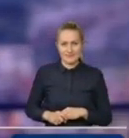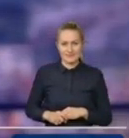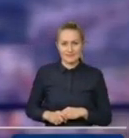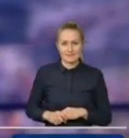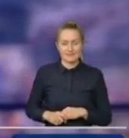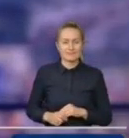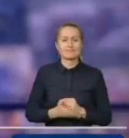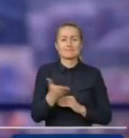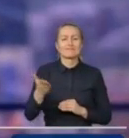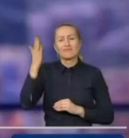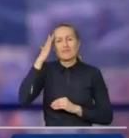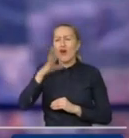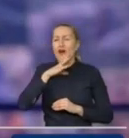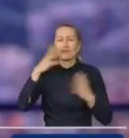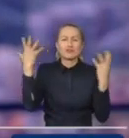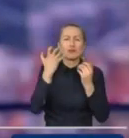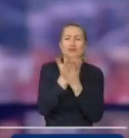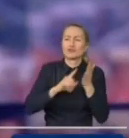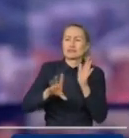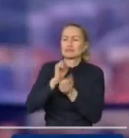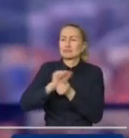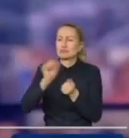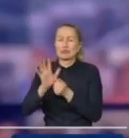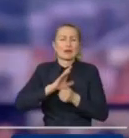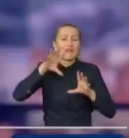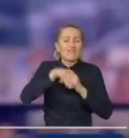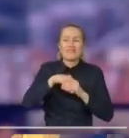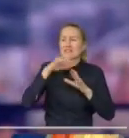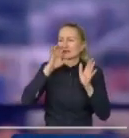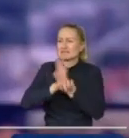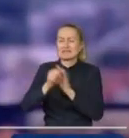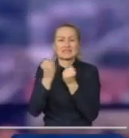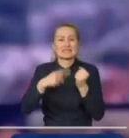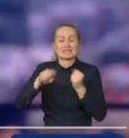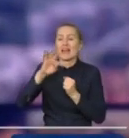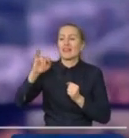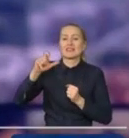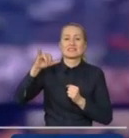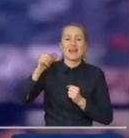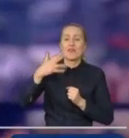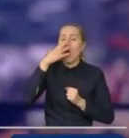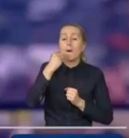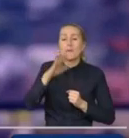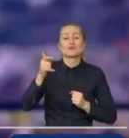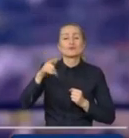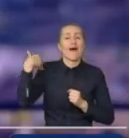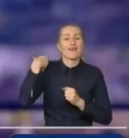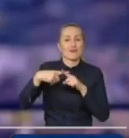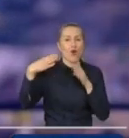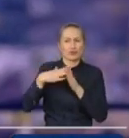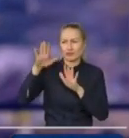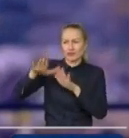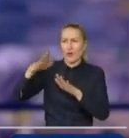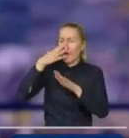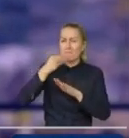Blachnące kolory, zanieczyszczenia, nadszarpnięta zębem czasu faktura. To wszystko sprawiło, że dzieło wielkiego Tycjana, wiszące w jednym z angielskich kościołów przez 100 lat,